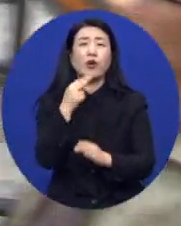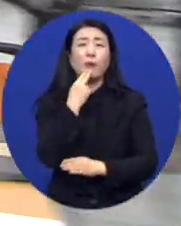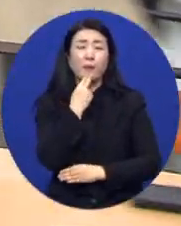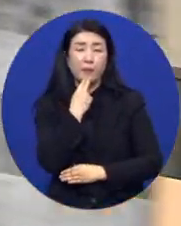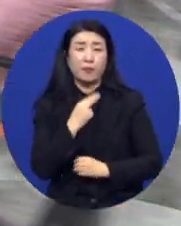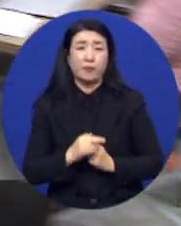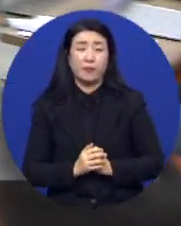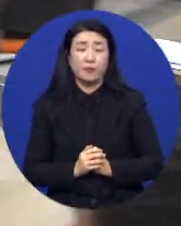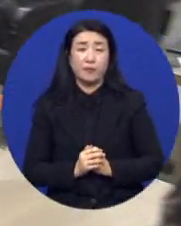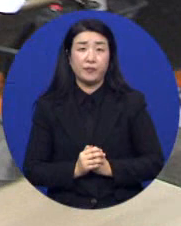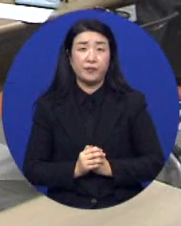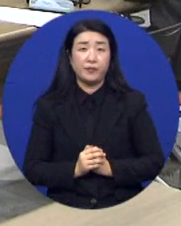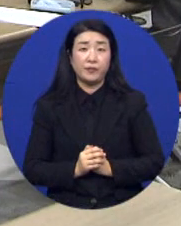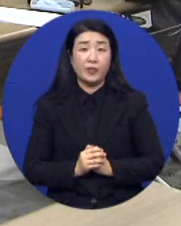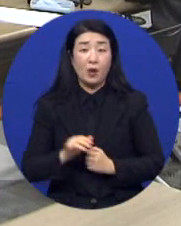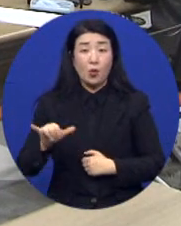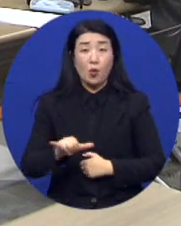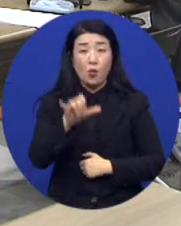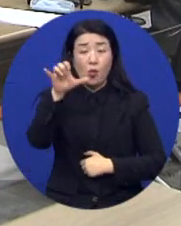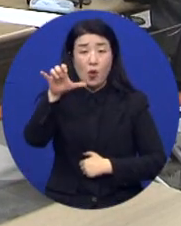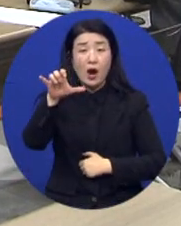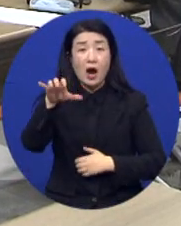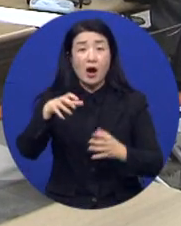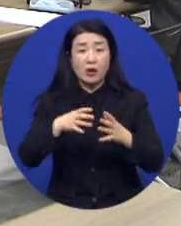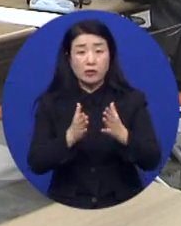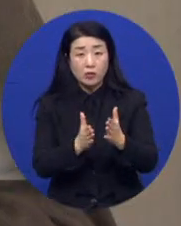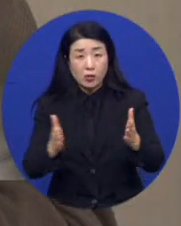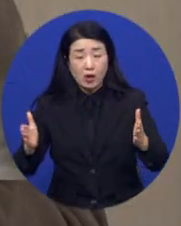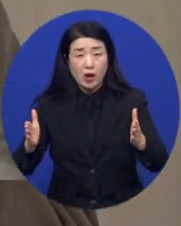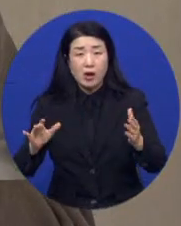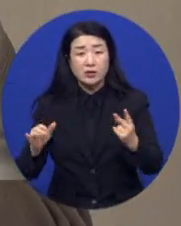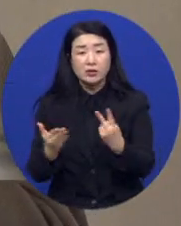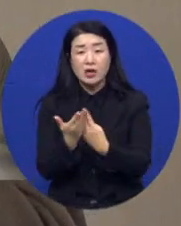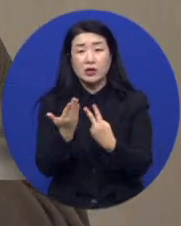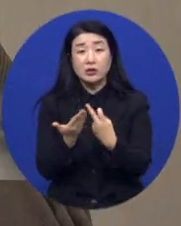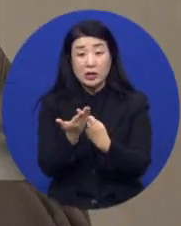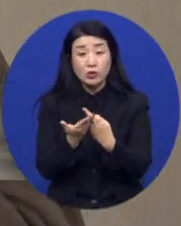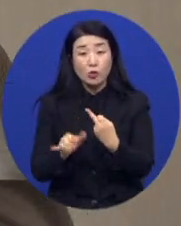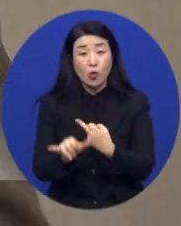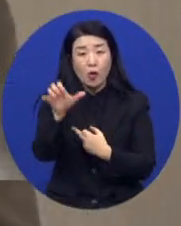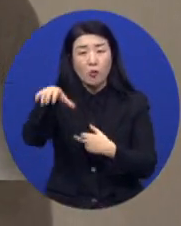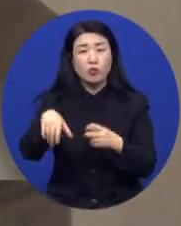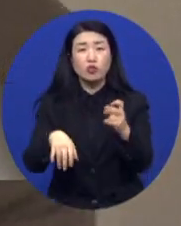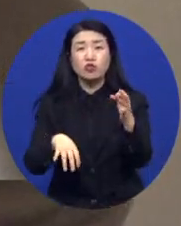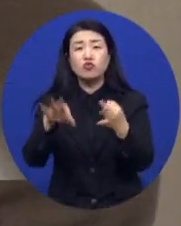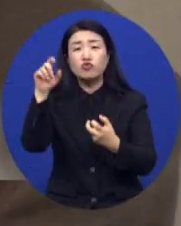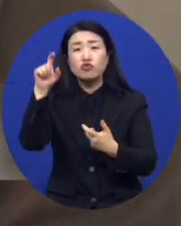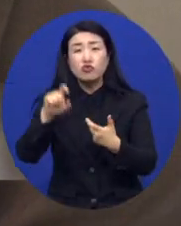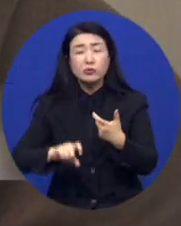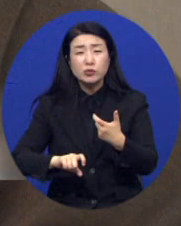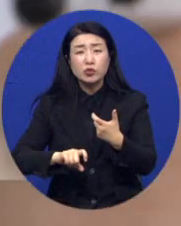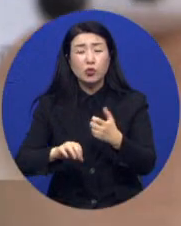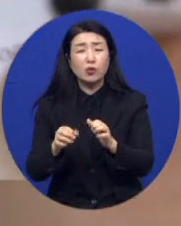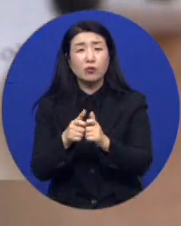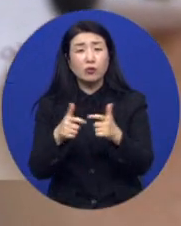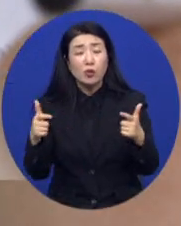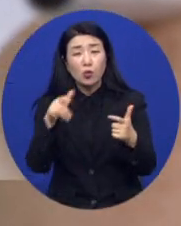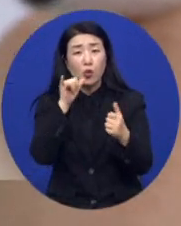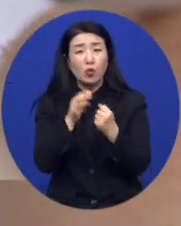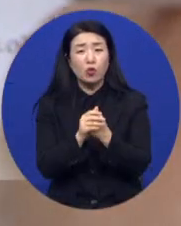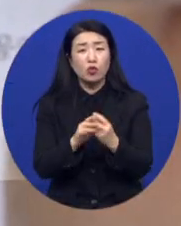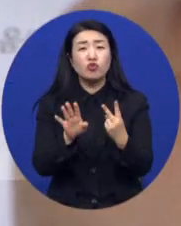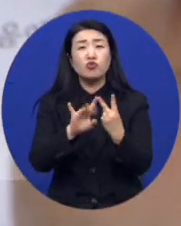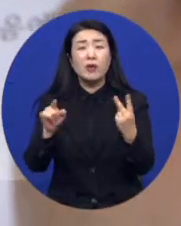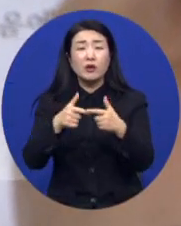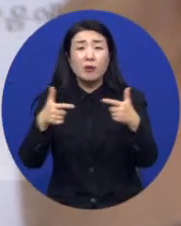것입니다 공항 규모도 제주공항보다 60% 넓고 다른 지방 공항들 보다는 두